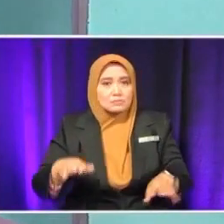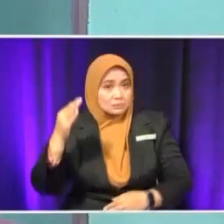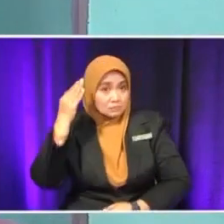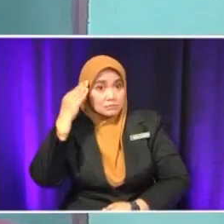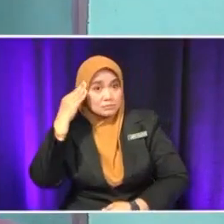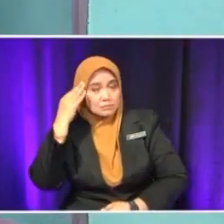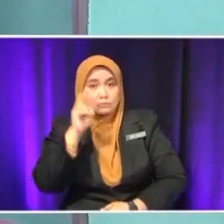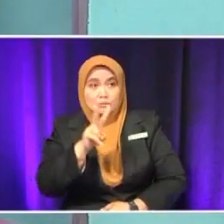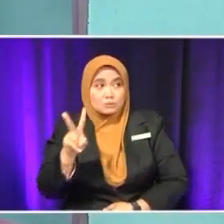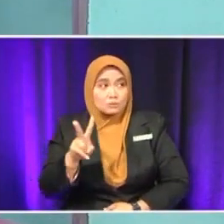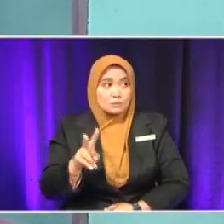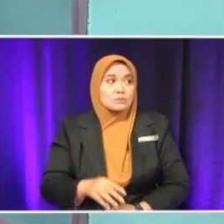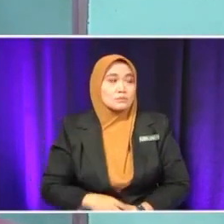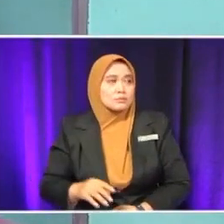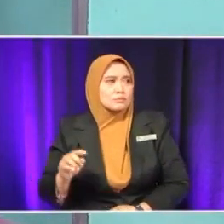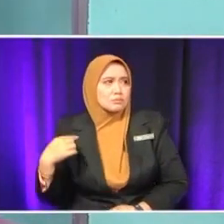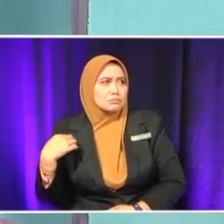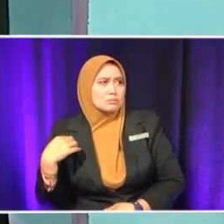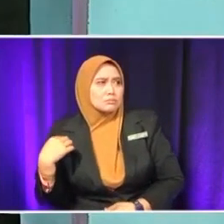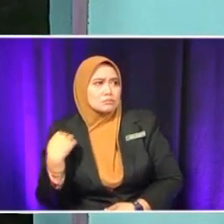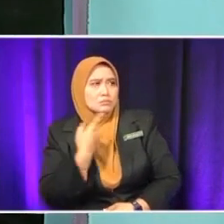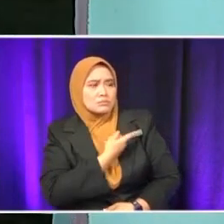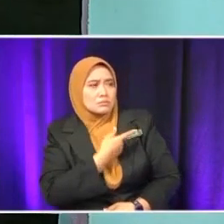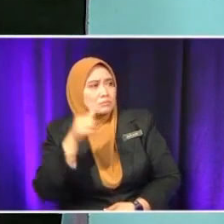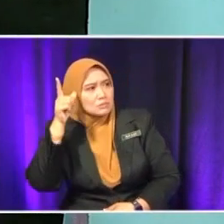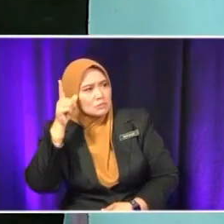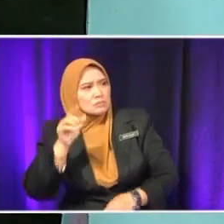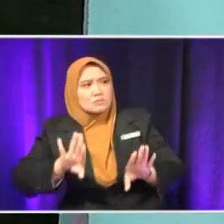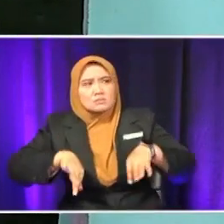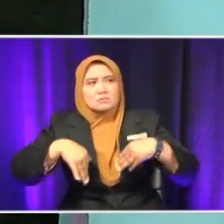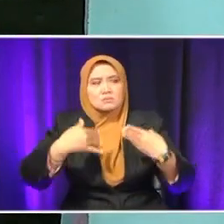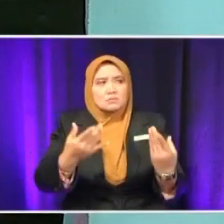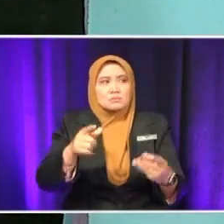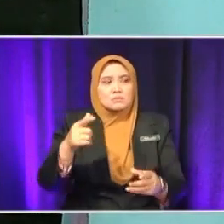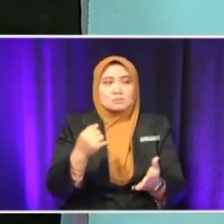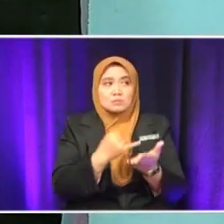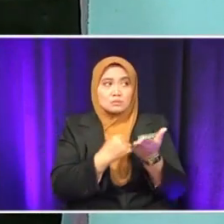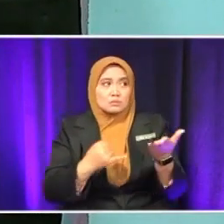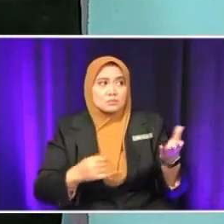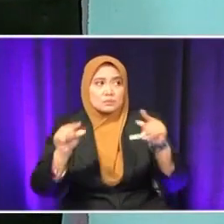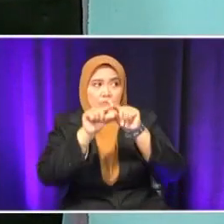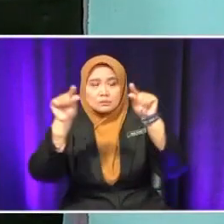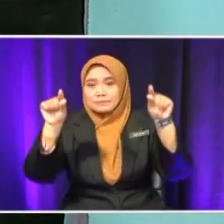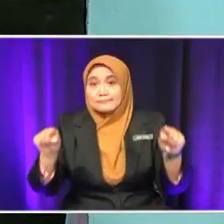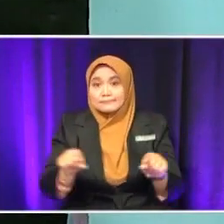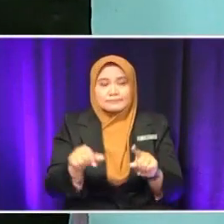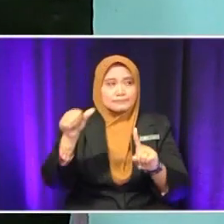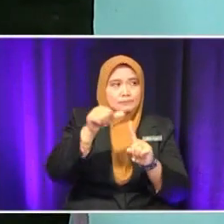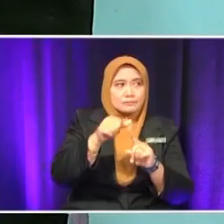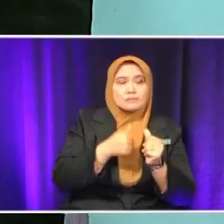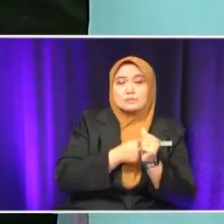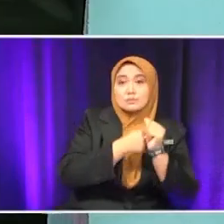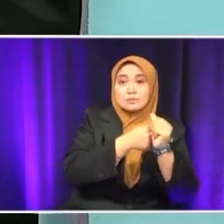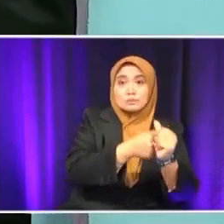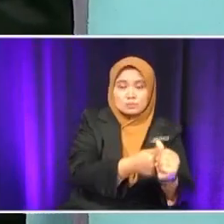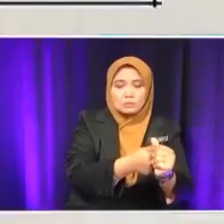graf tak terarah, mari kita sama-sama tengok macam mana kita nak lukis graf terarah berdasarkan maklumat yang diberikan. Baik, kita